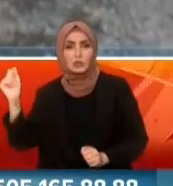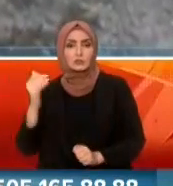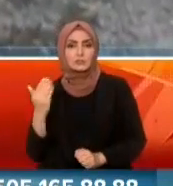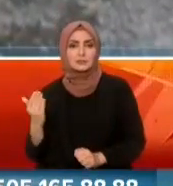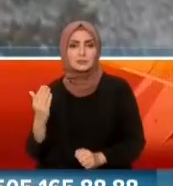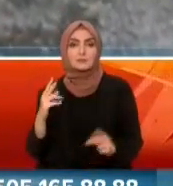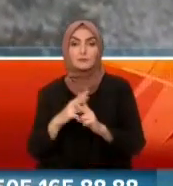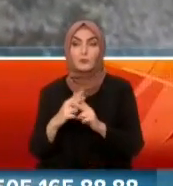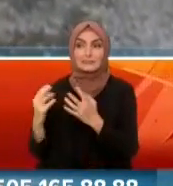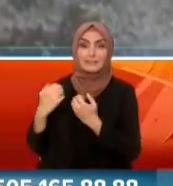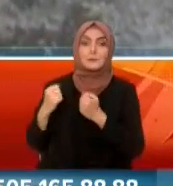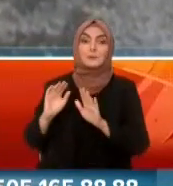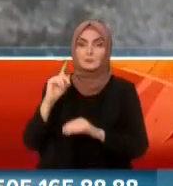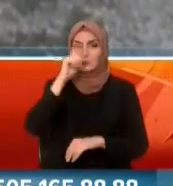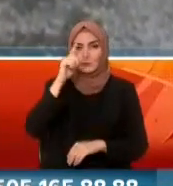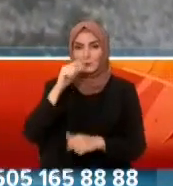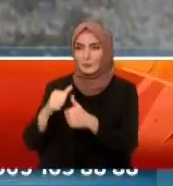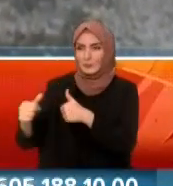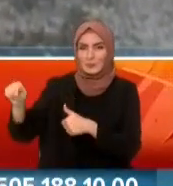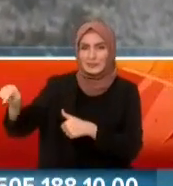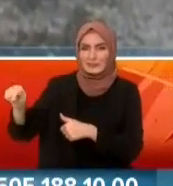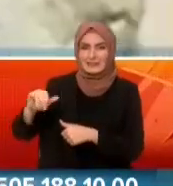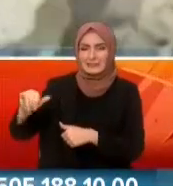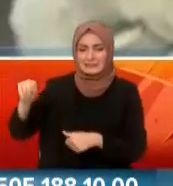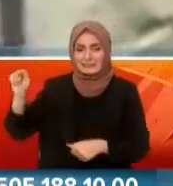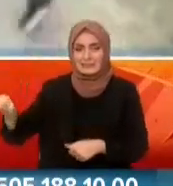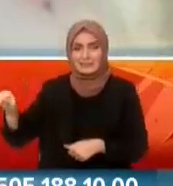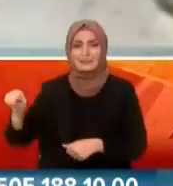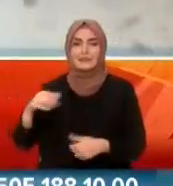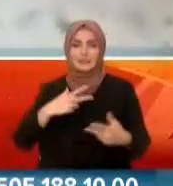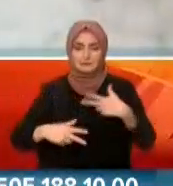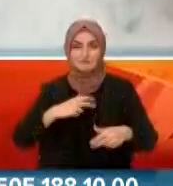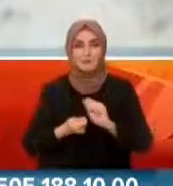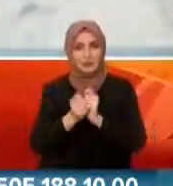az ileride kıyafet değiştirip daha hızlı kaçmak için de paten giydiler.